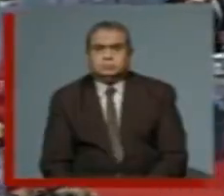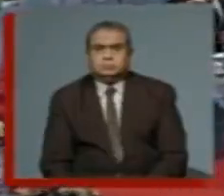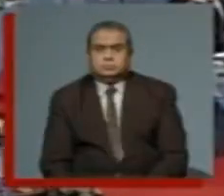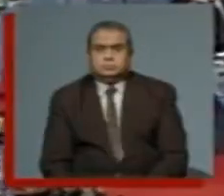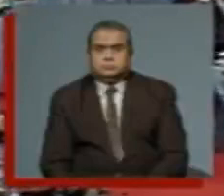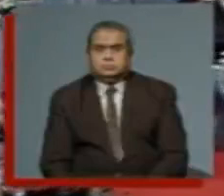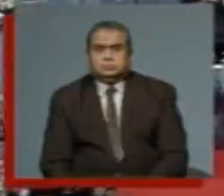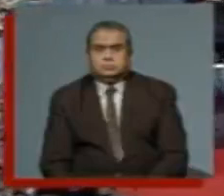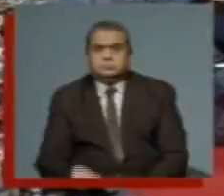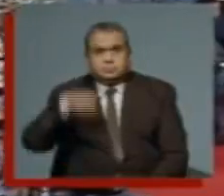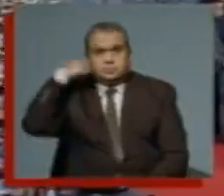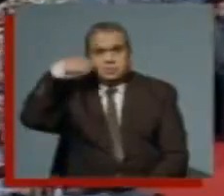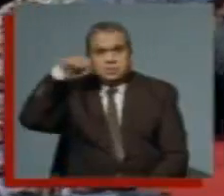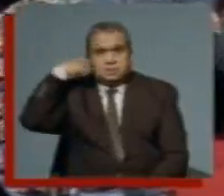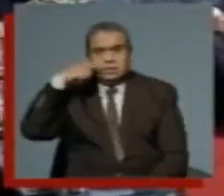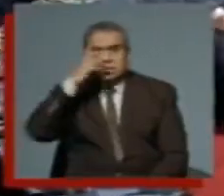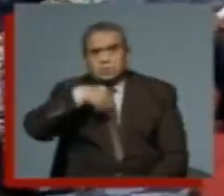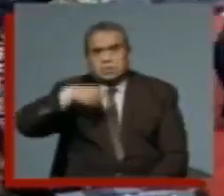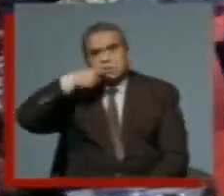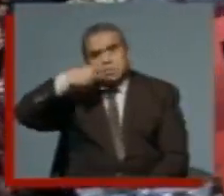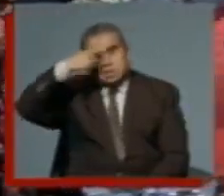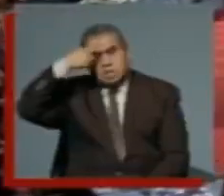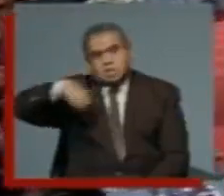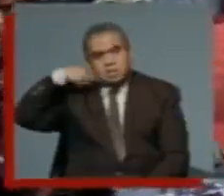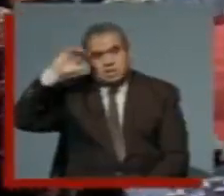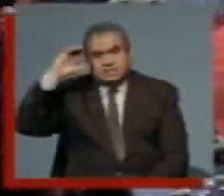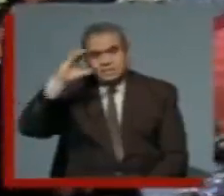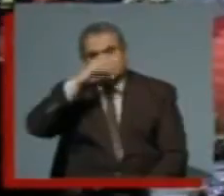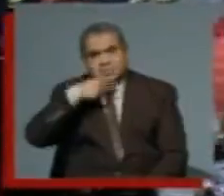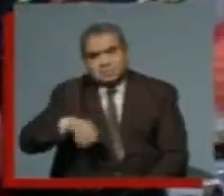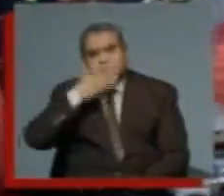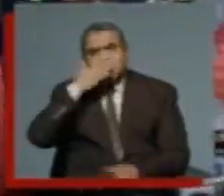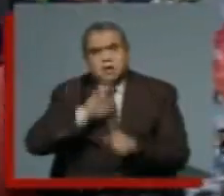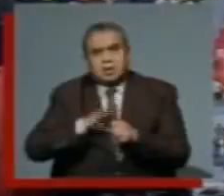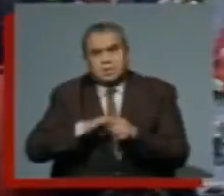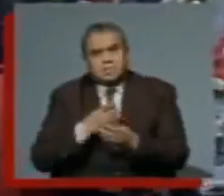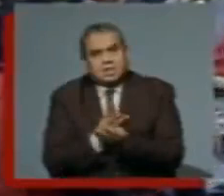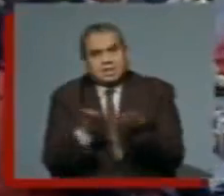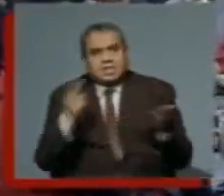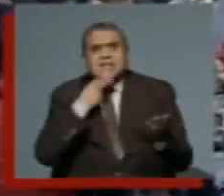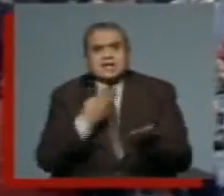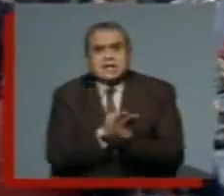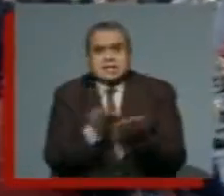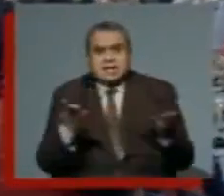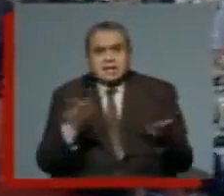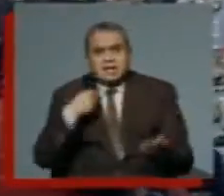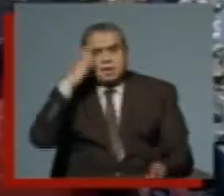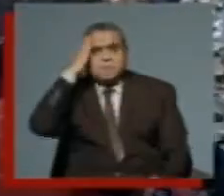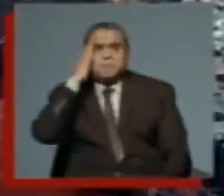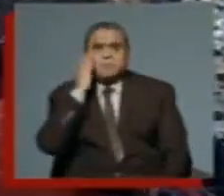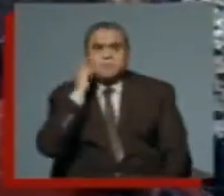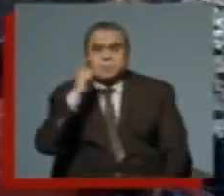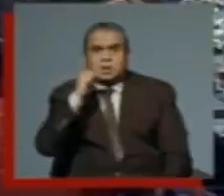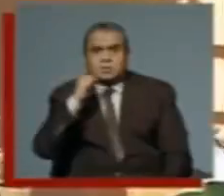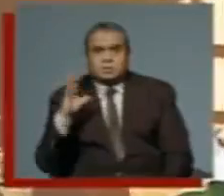سياده الرئيس كل سنه وحضرتك طيب رمضان كريم ولفه طيبه وجميله